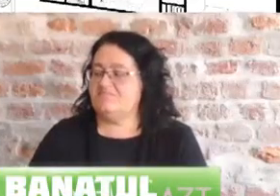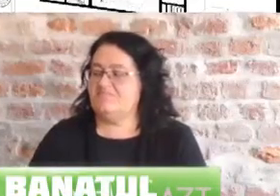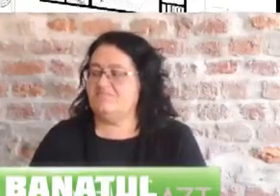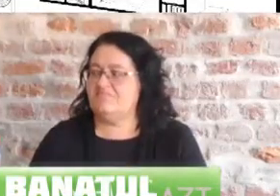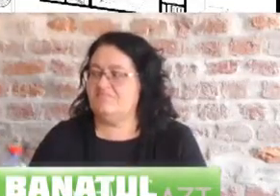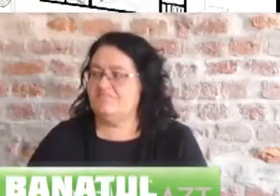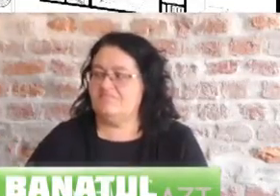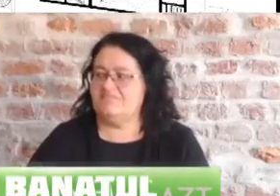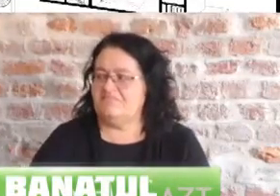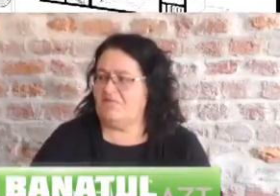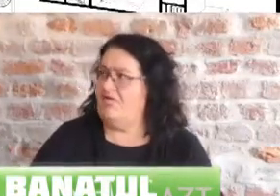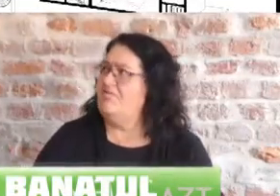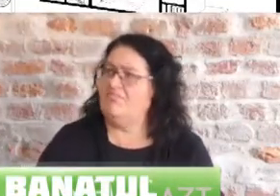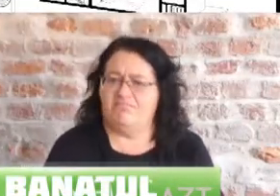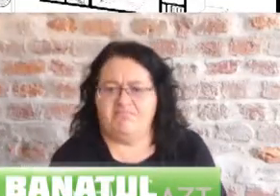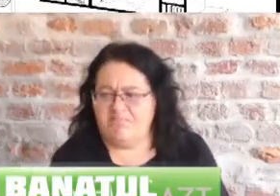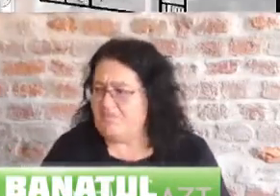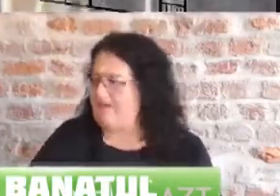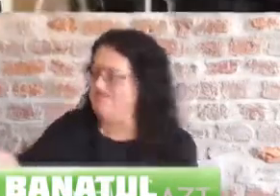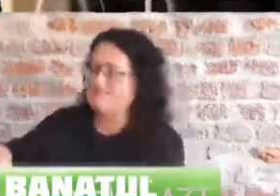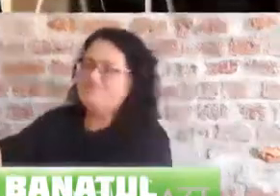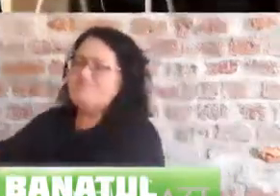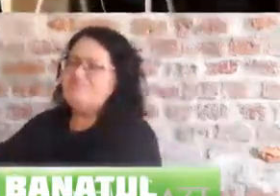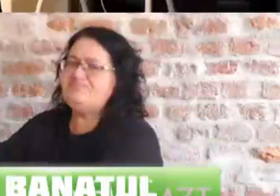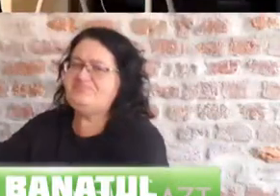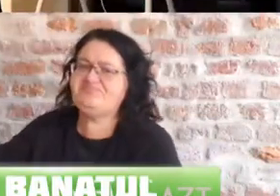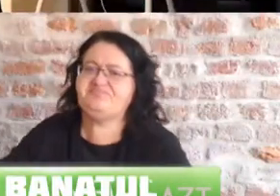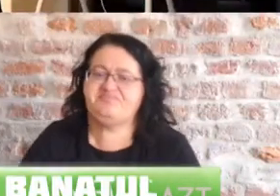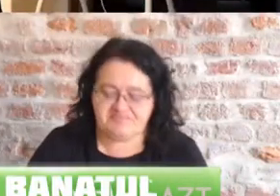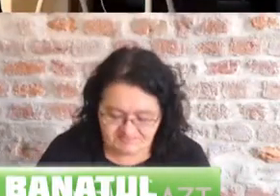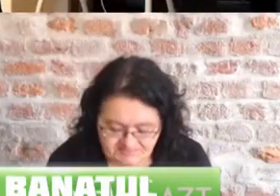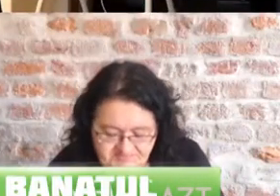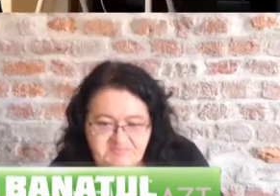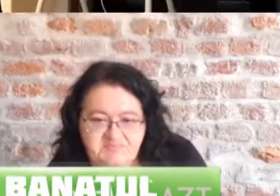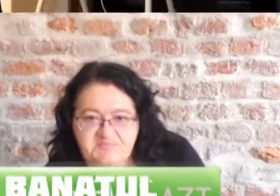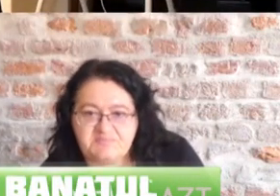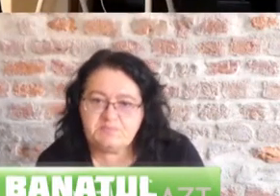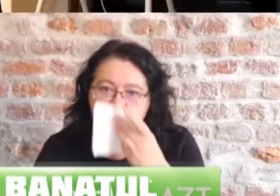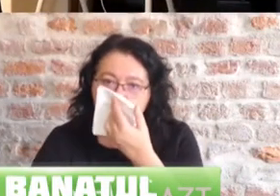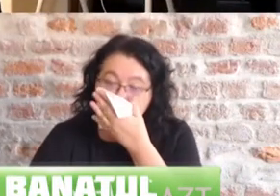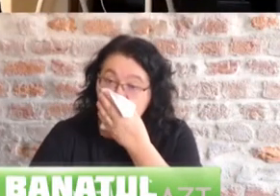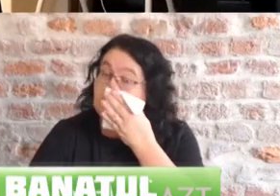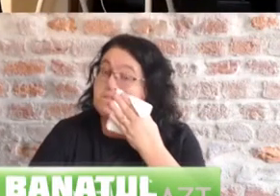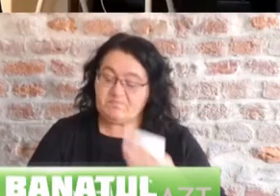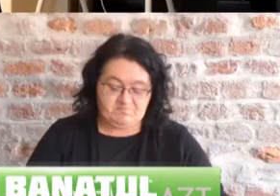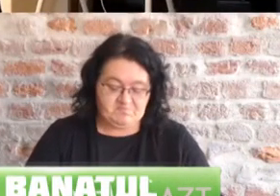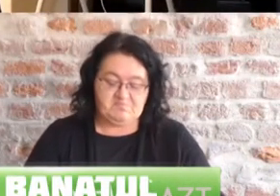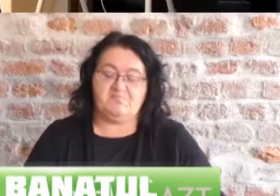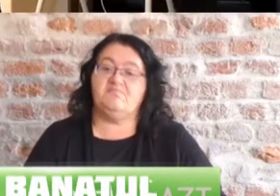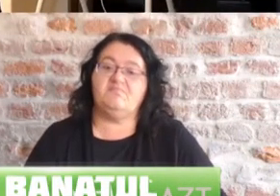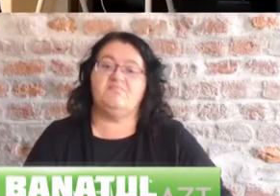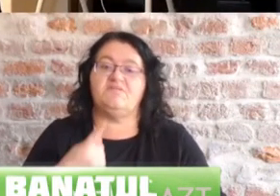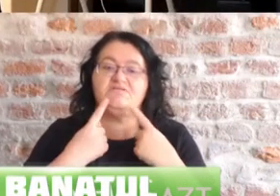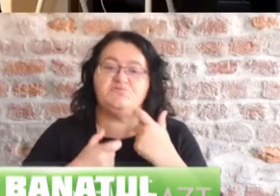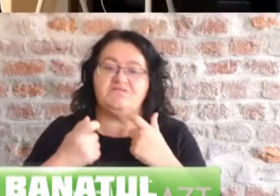al concursului să fie mult mai să se, de fapt, se ridice la complexitatea temei și să ne dea, de fapt, un pic